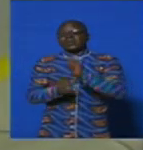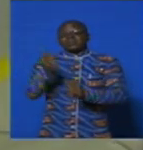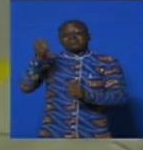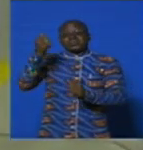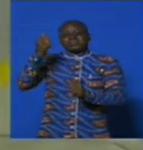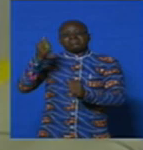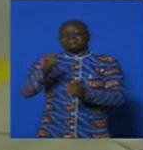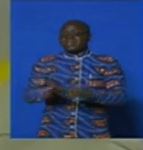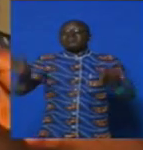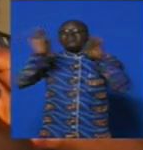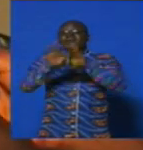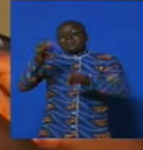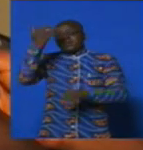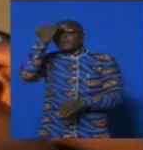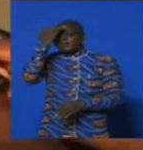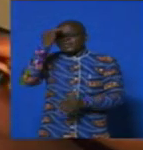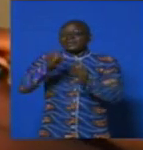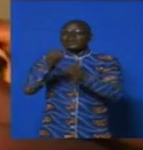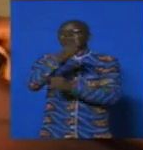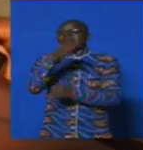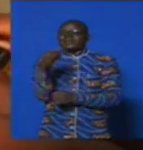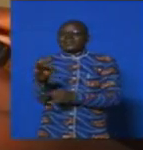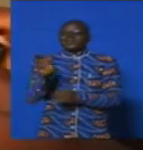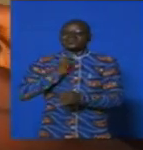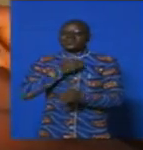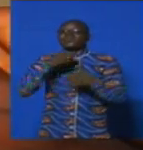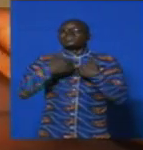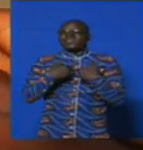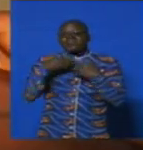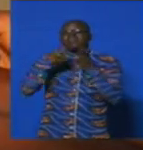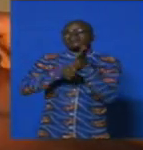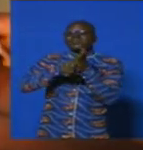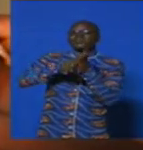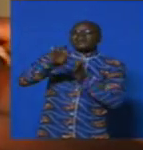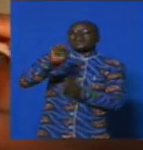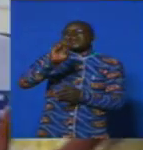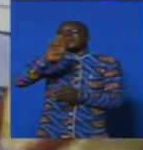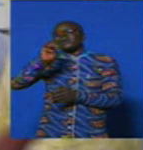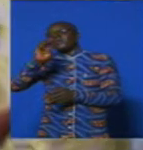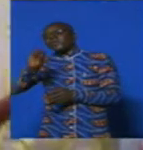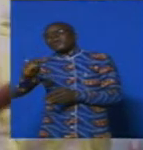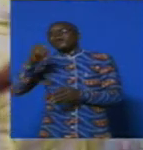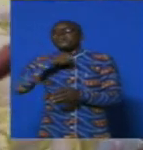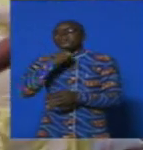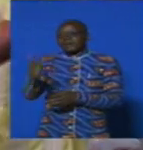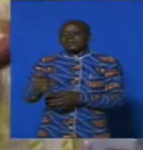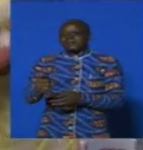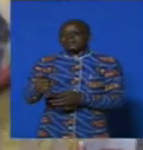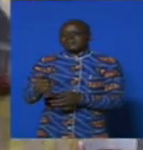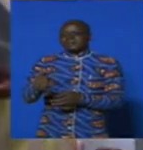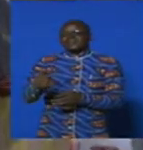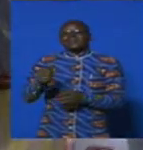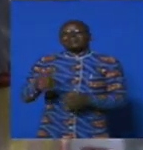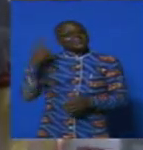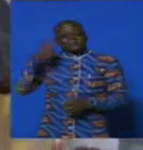pour savoir si au Burkina Faso nous avons un virus Ebola, nous avons un virus Lassa ou pas. Ce geste vient répondre